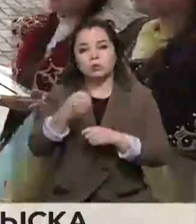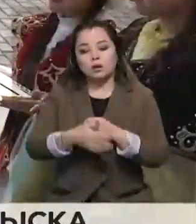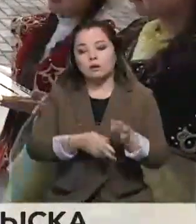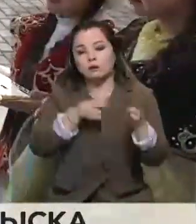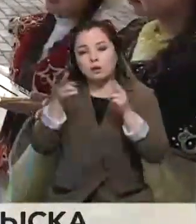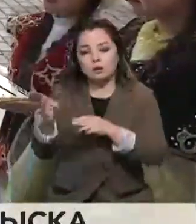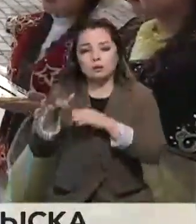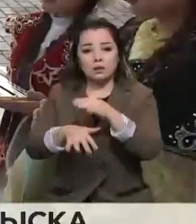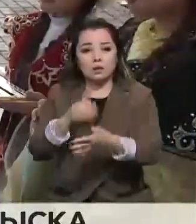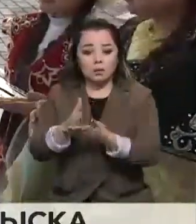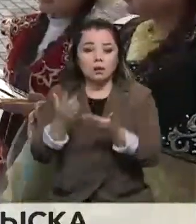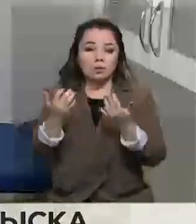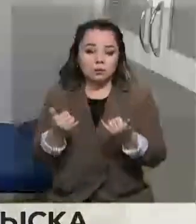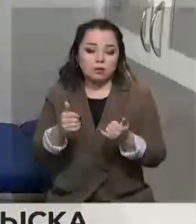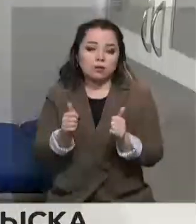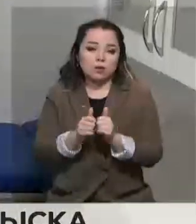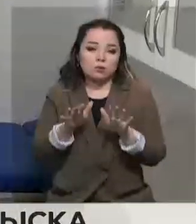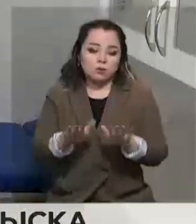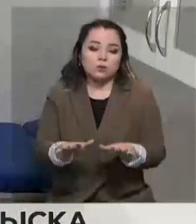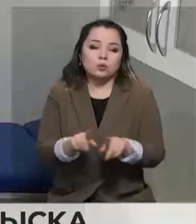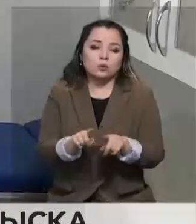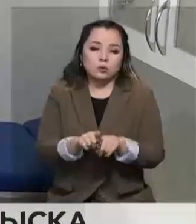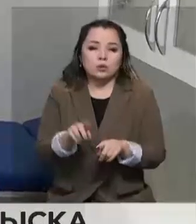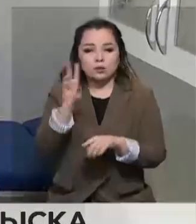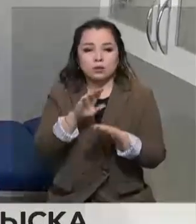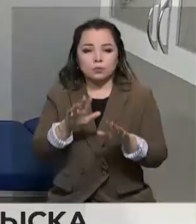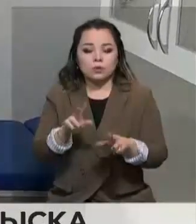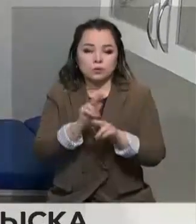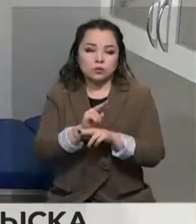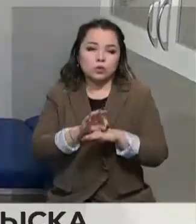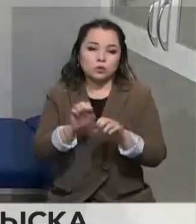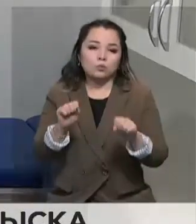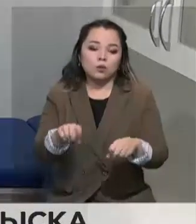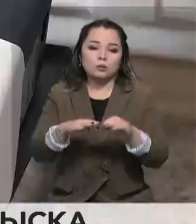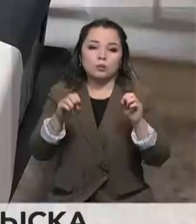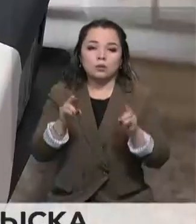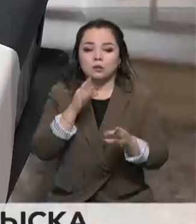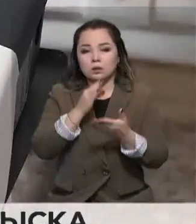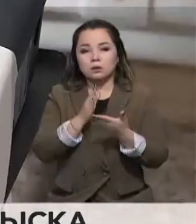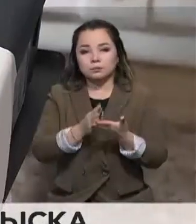орталығына сабылатын болса, енді қашықта отырып-ақ ем тағайындай аламыз, дейді мамандар.